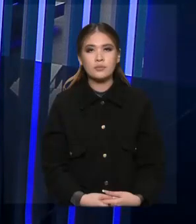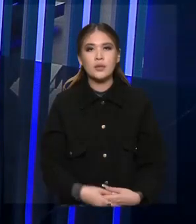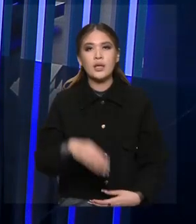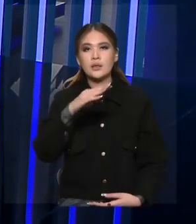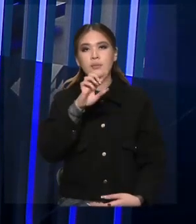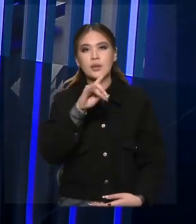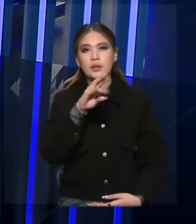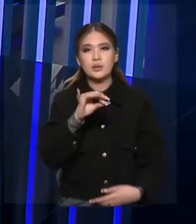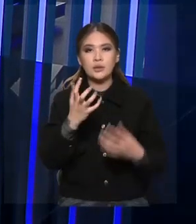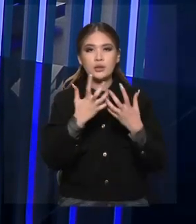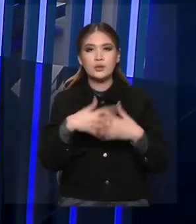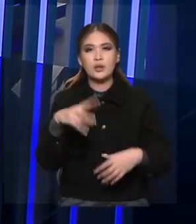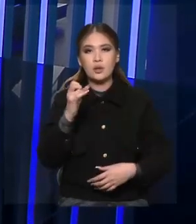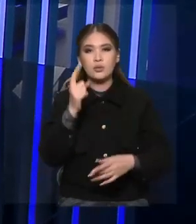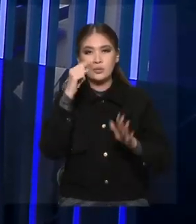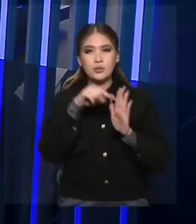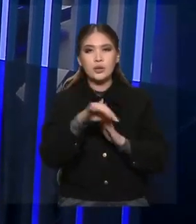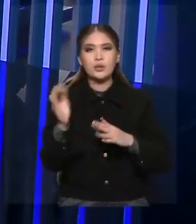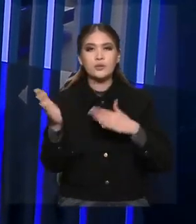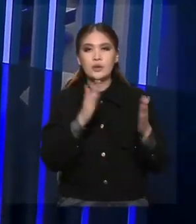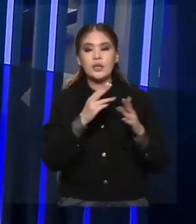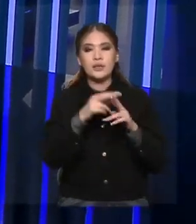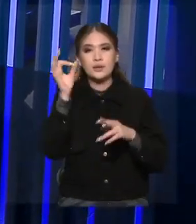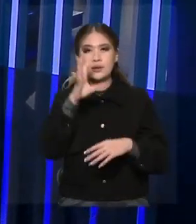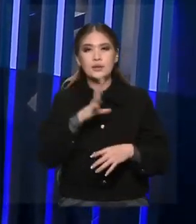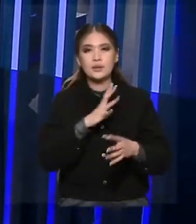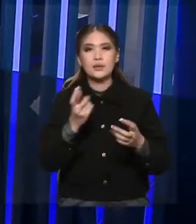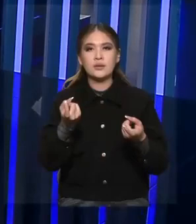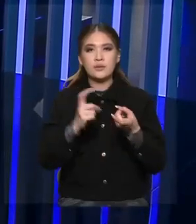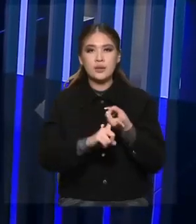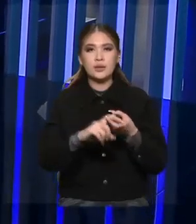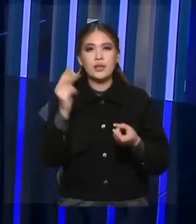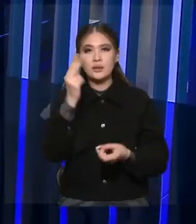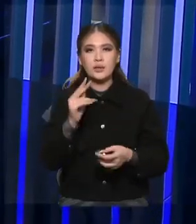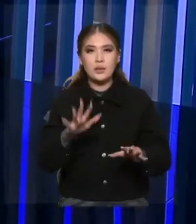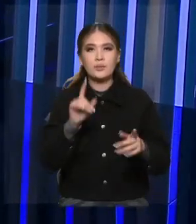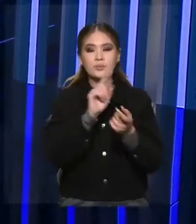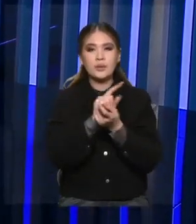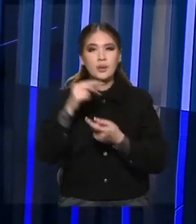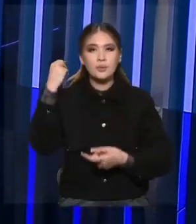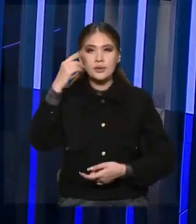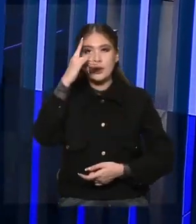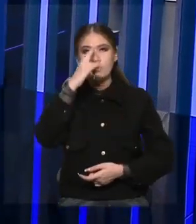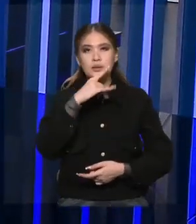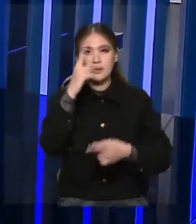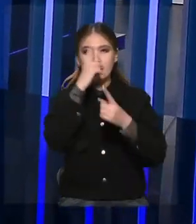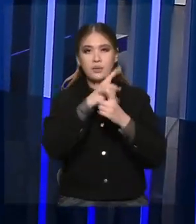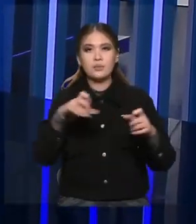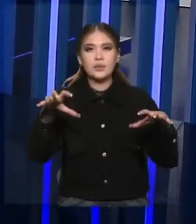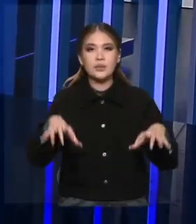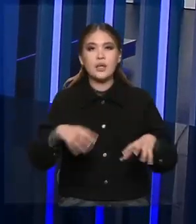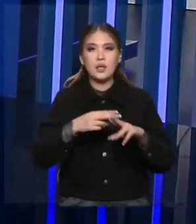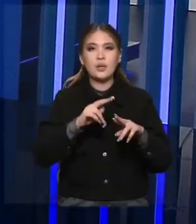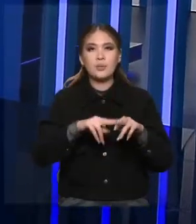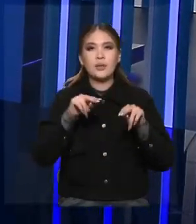Тбилиси рассчитывает на углубление всесторонних связей со астаной об этом сегодня на встрече с президентом Казахстана заявил председатель